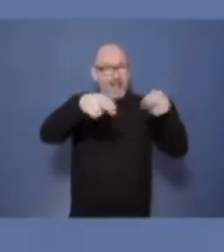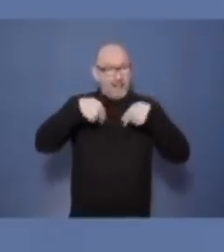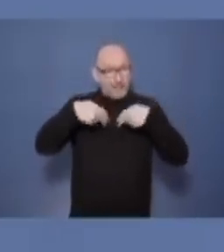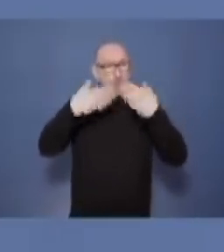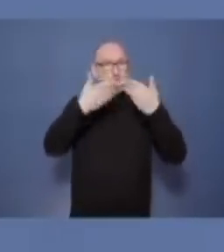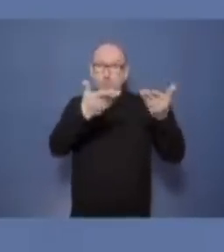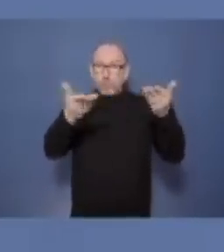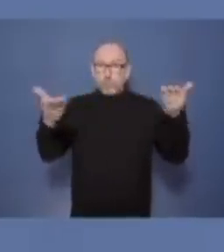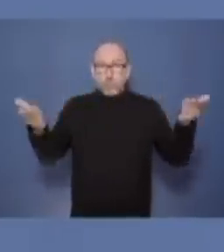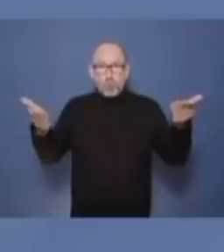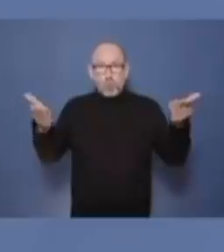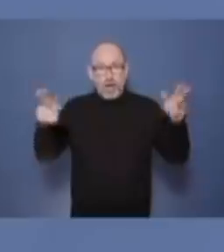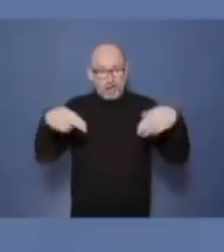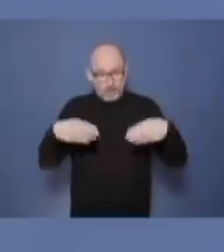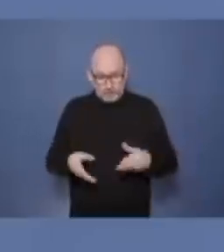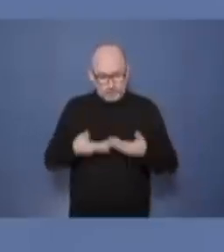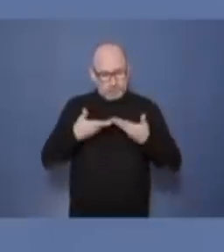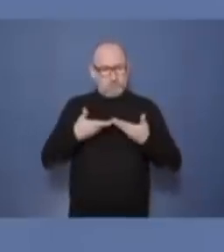Ich frage einmal.